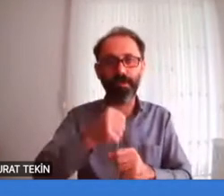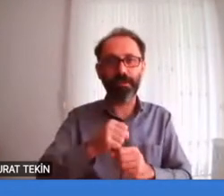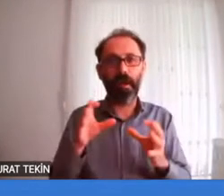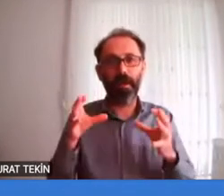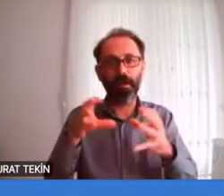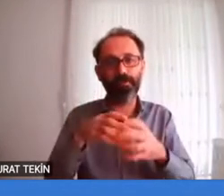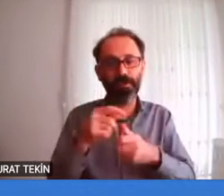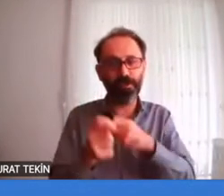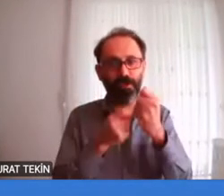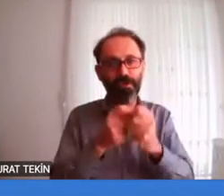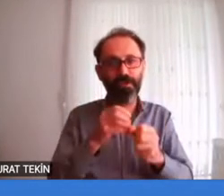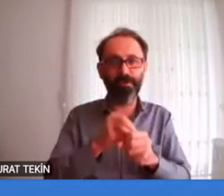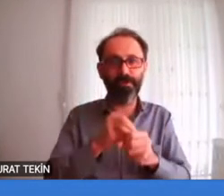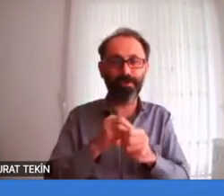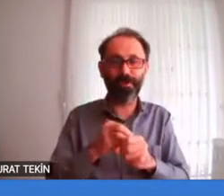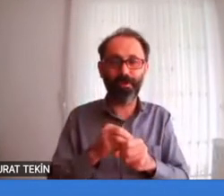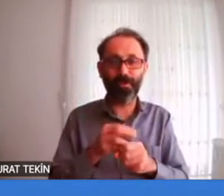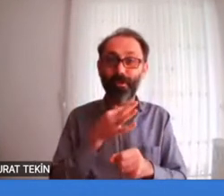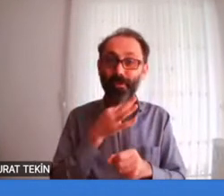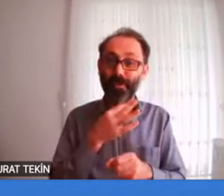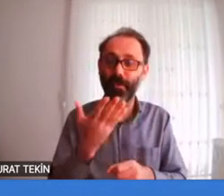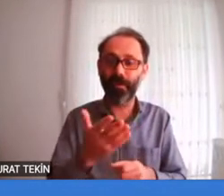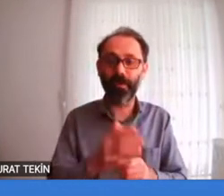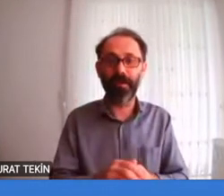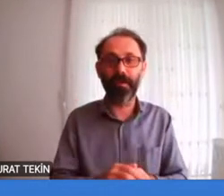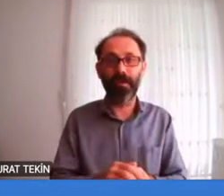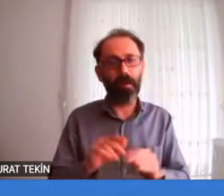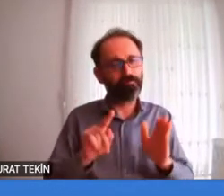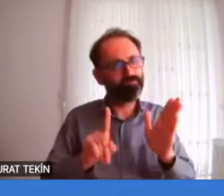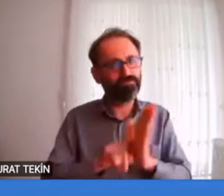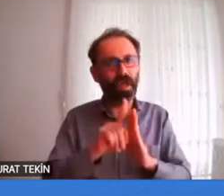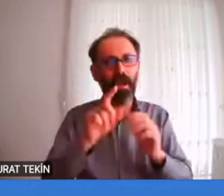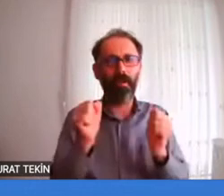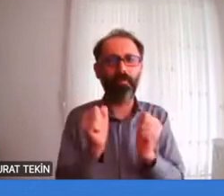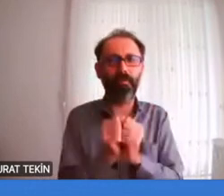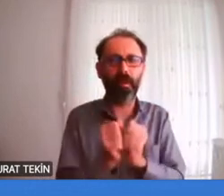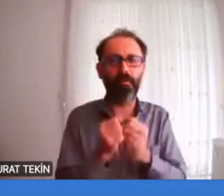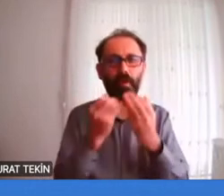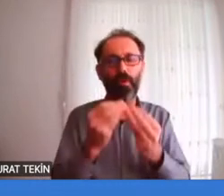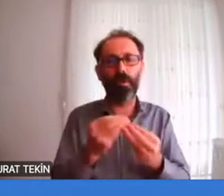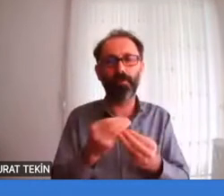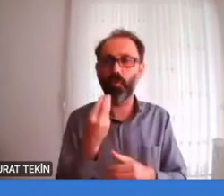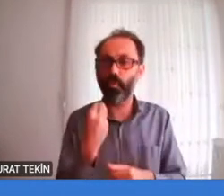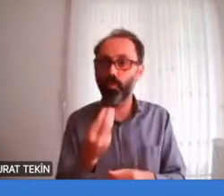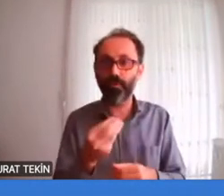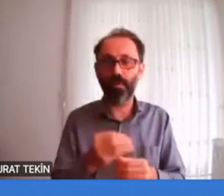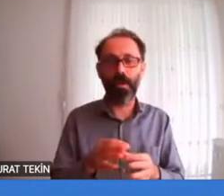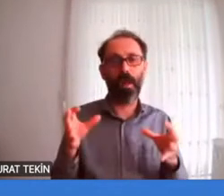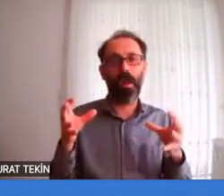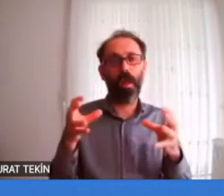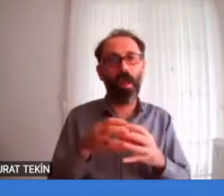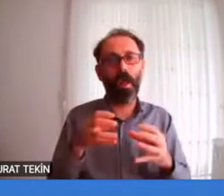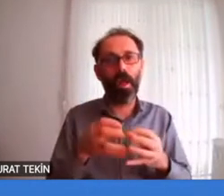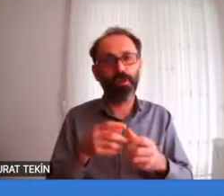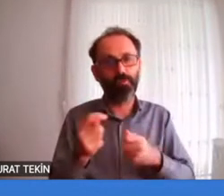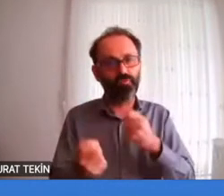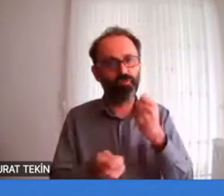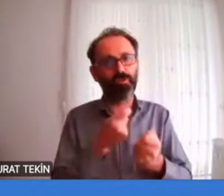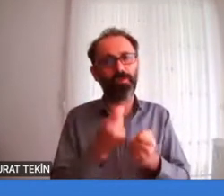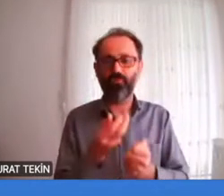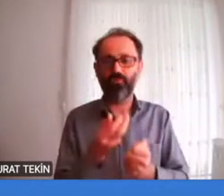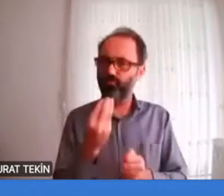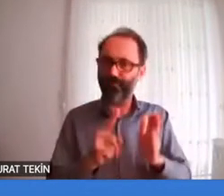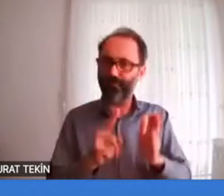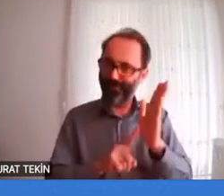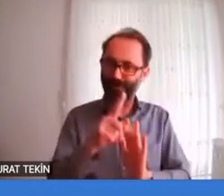mutluyum. Ekibin bir parçası olmak çok güzel. Başarıları hep beraber almak da çok güzel. Ekip ruhumuz var. Başarılar bu şekilde geliyor.